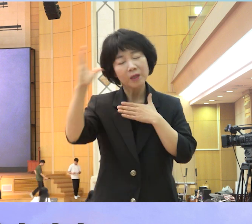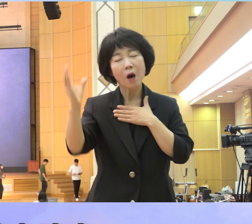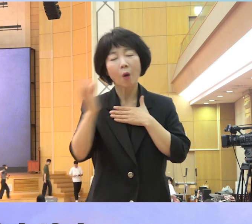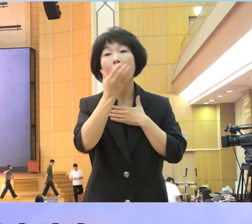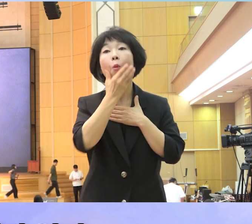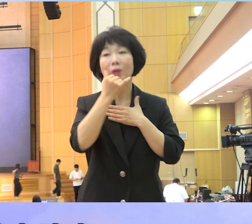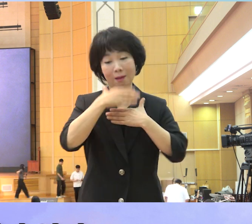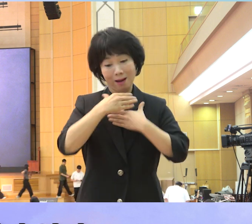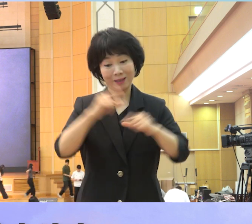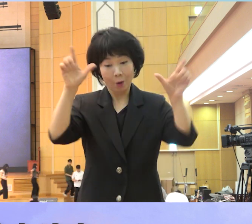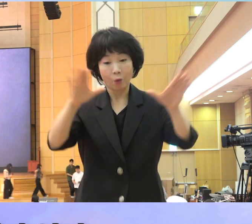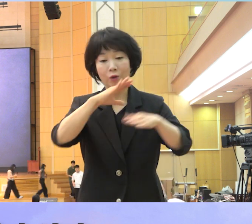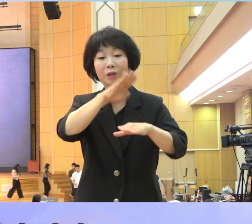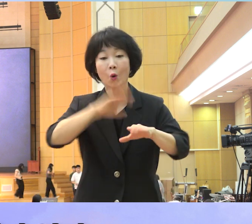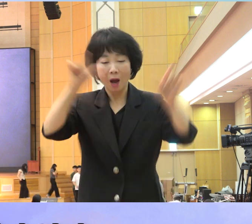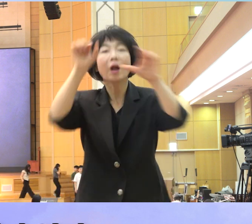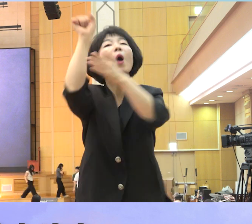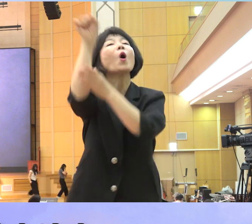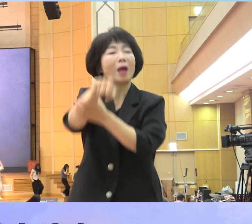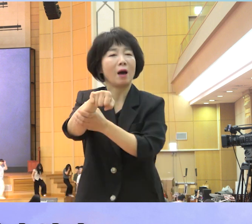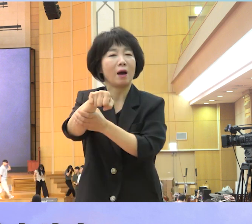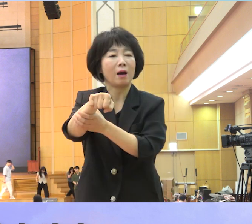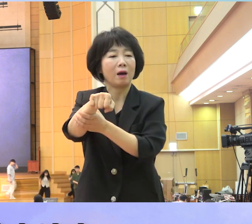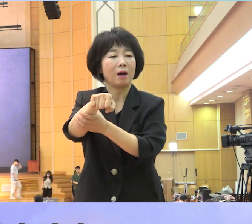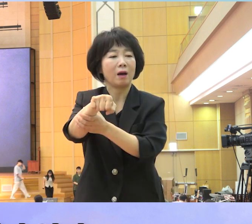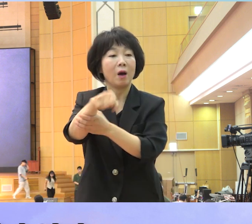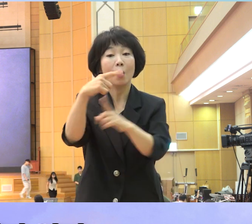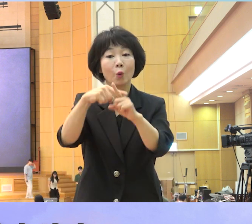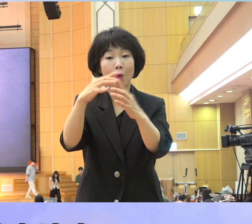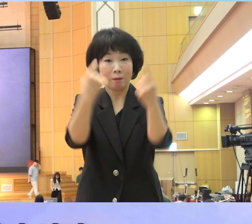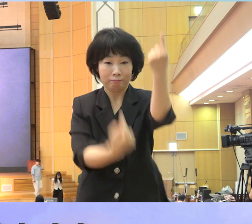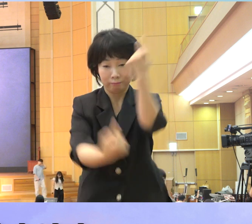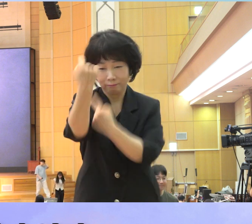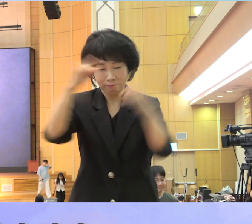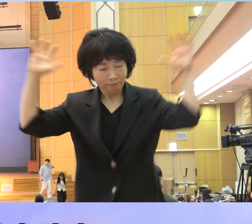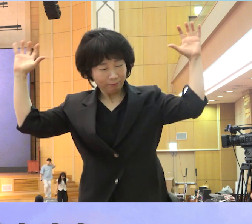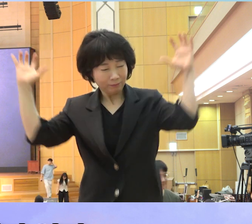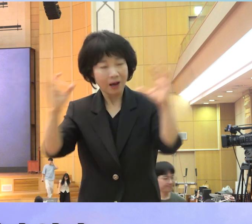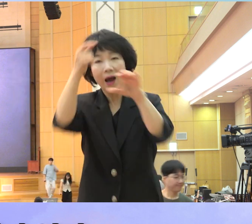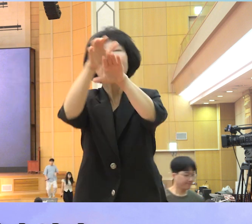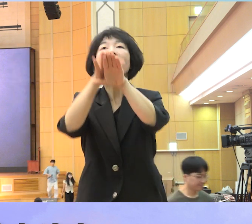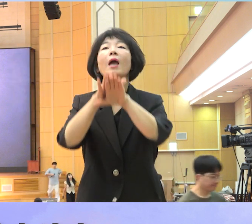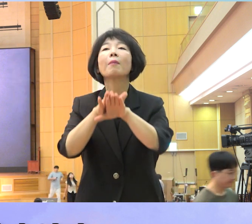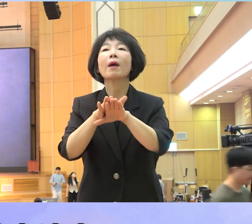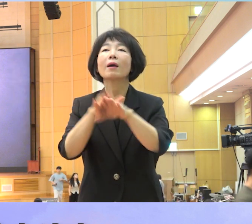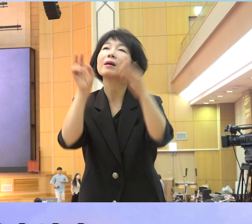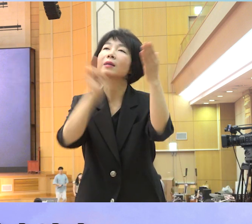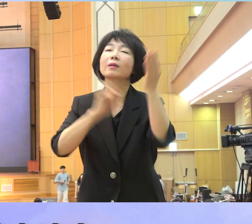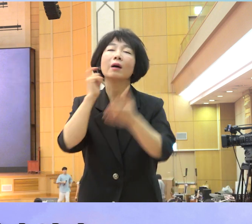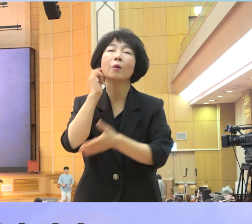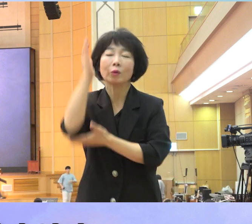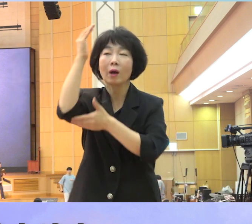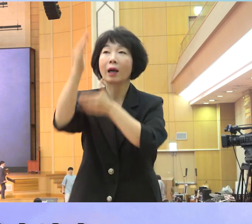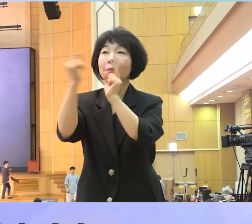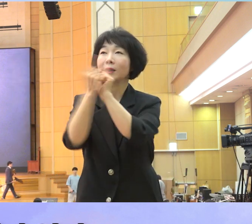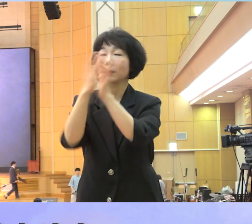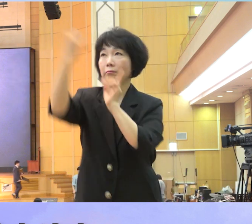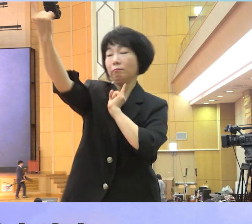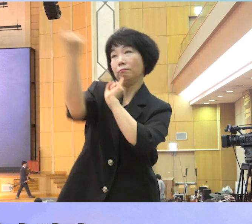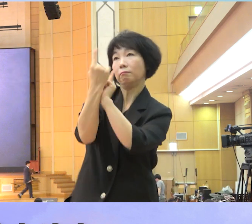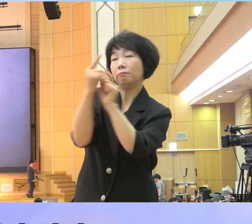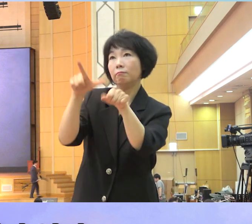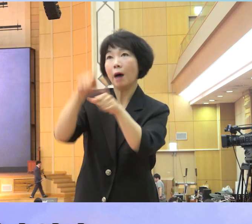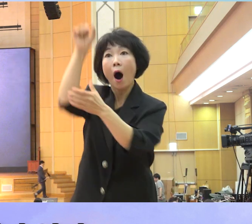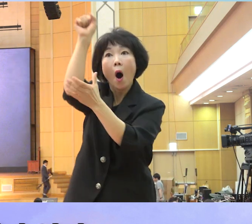거룩하고 복된 안식일을 허락하여서 우리가 이 성전에서 주님을 찬양하며 경배하며 주님을 만날 수 있는 귀한